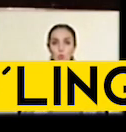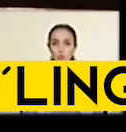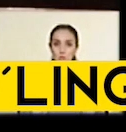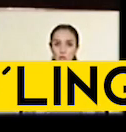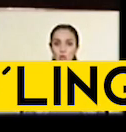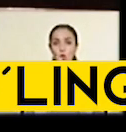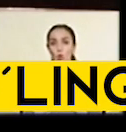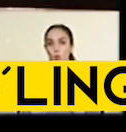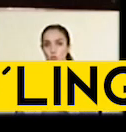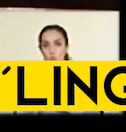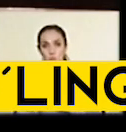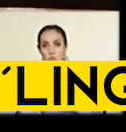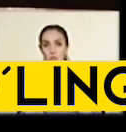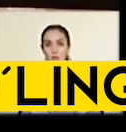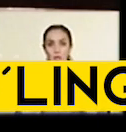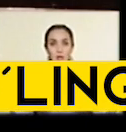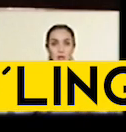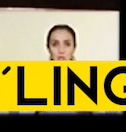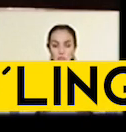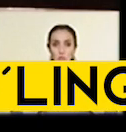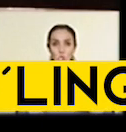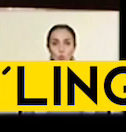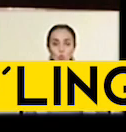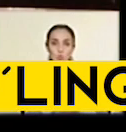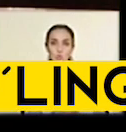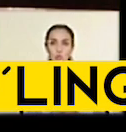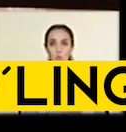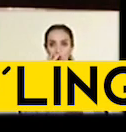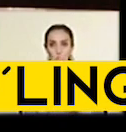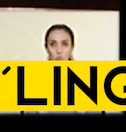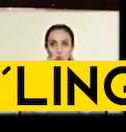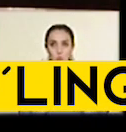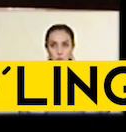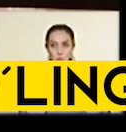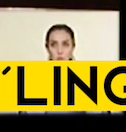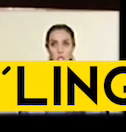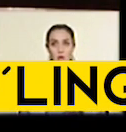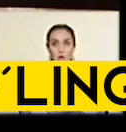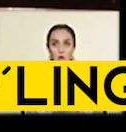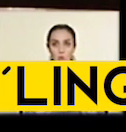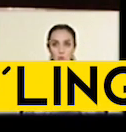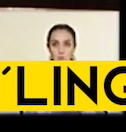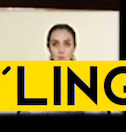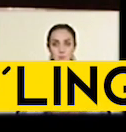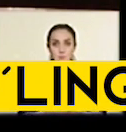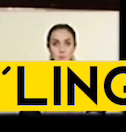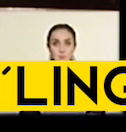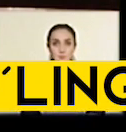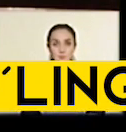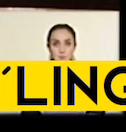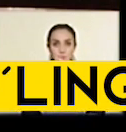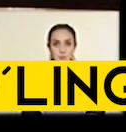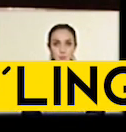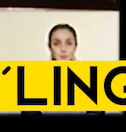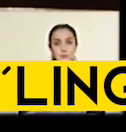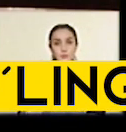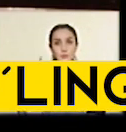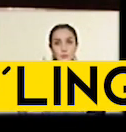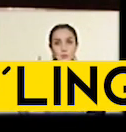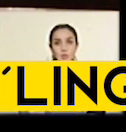qochib chiqishga harakat kuchayganligini ko'rishimiz mumkin, ya'ni aholini. Va natijada qadimgi